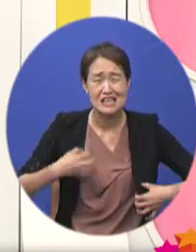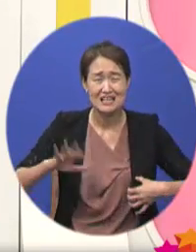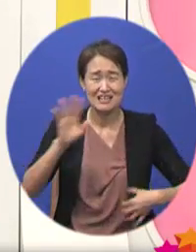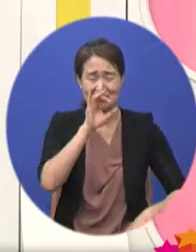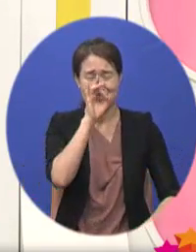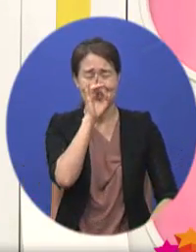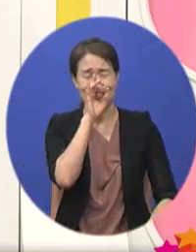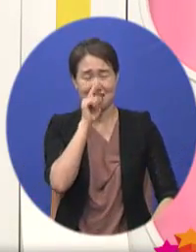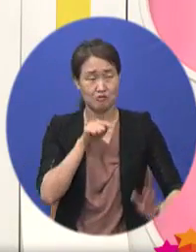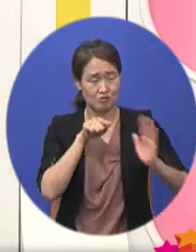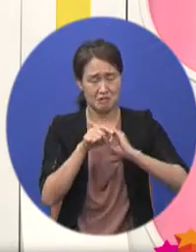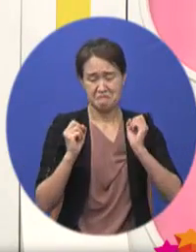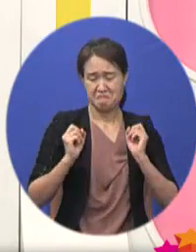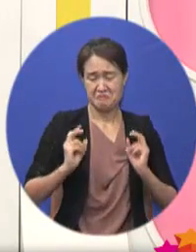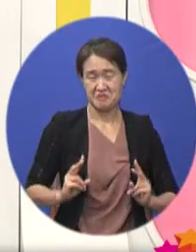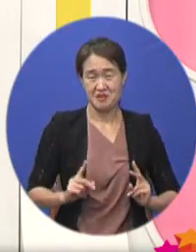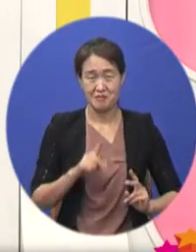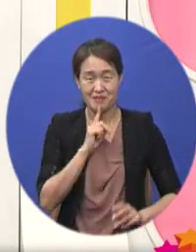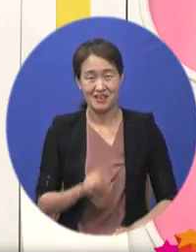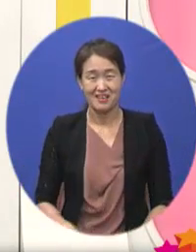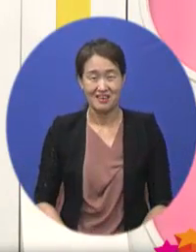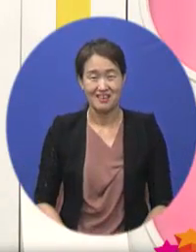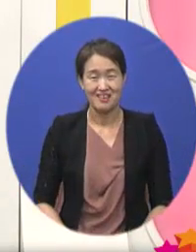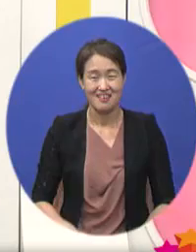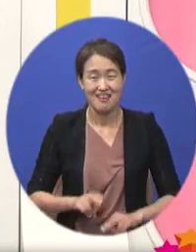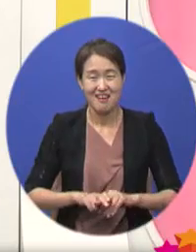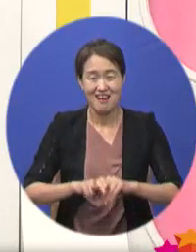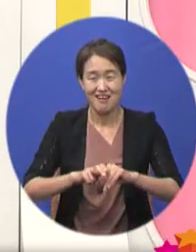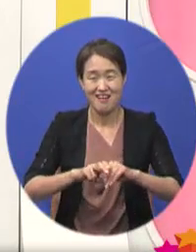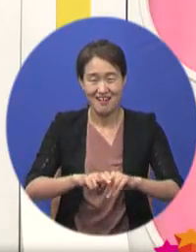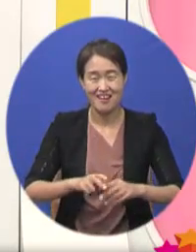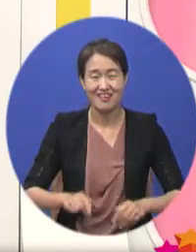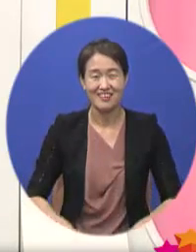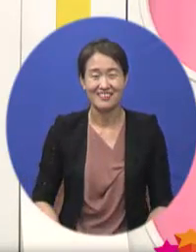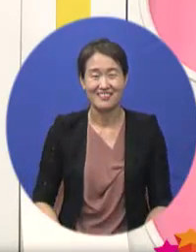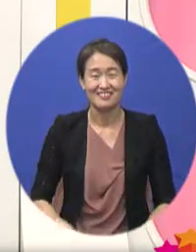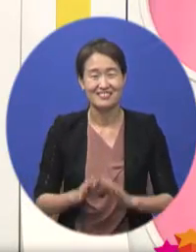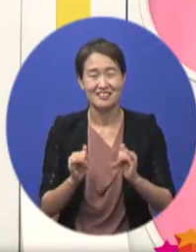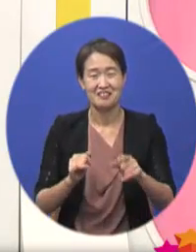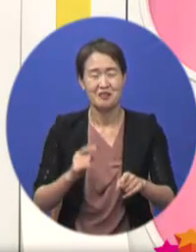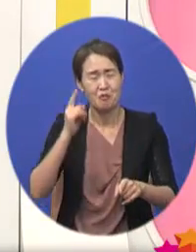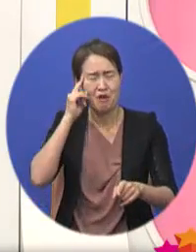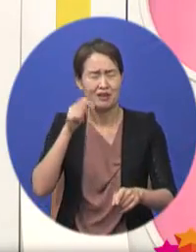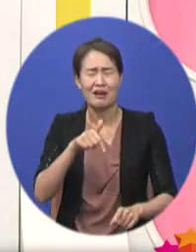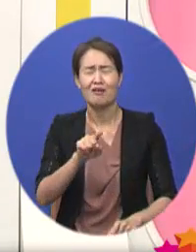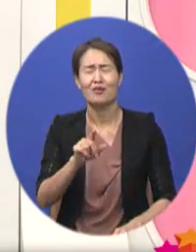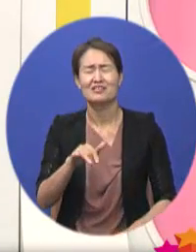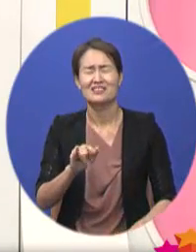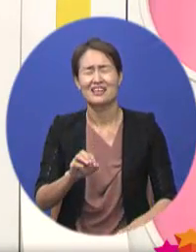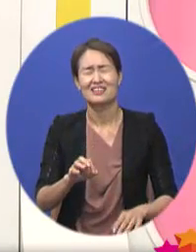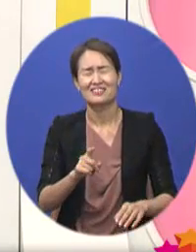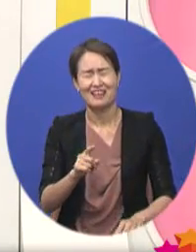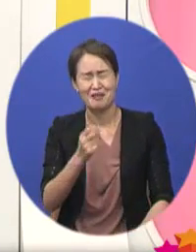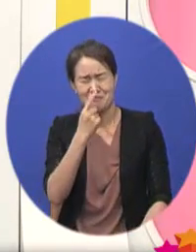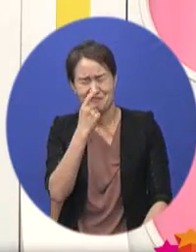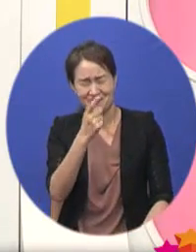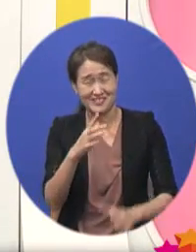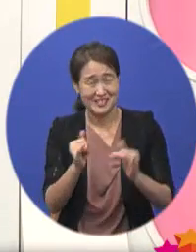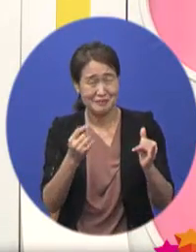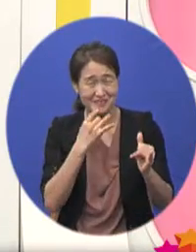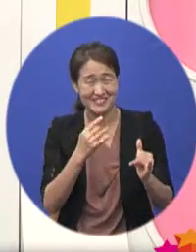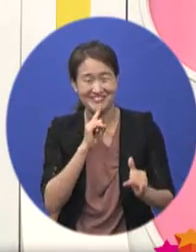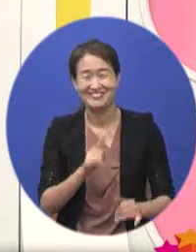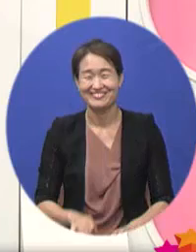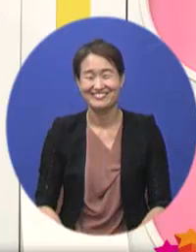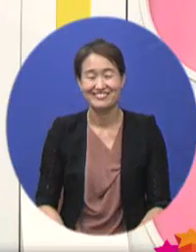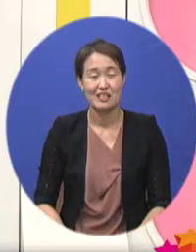되고 거창하게 옛날에 가마도 타고 예. 네, 이렇게 거기 계신 분들 거창하시는 다 거창하신 분들만 계실 거예요.